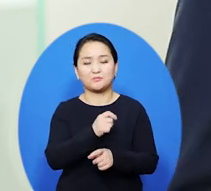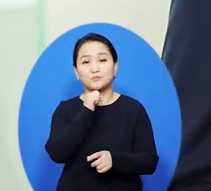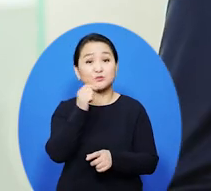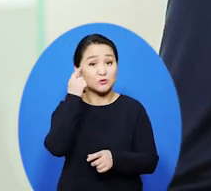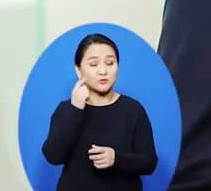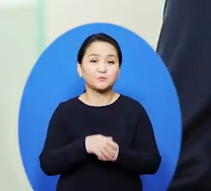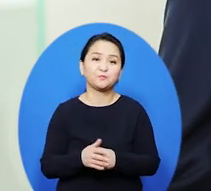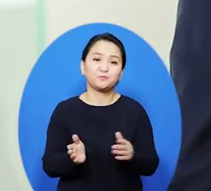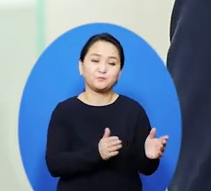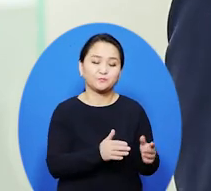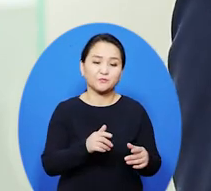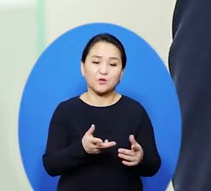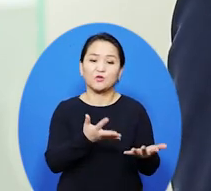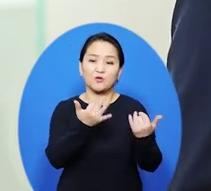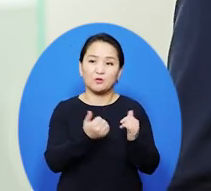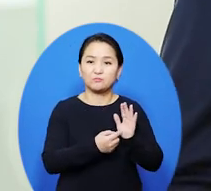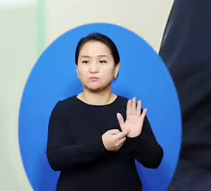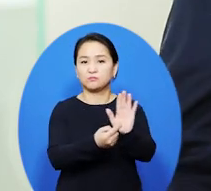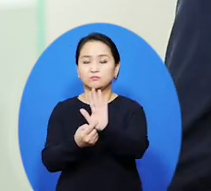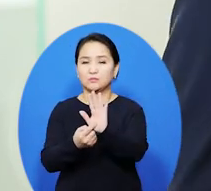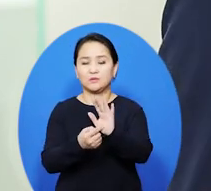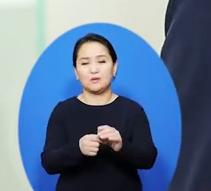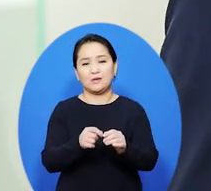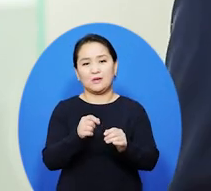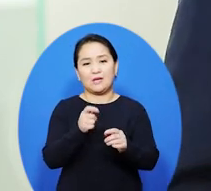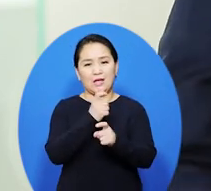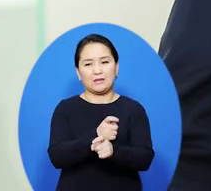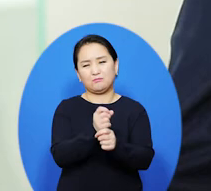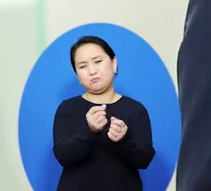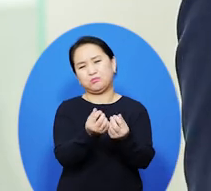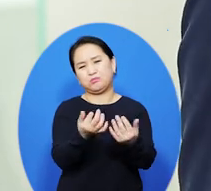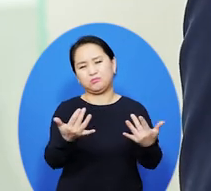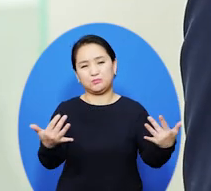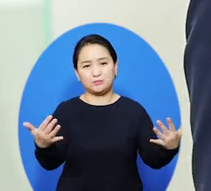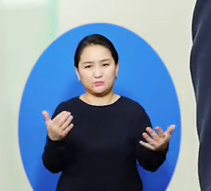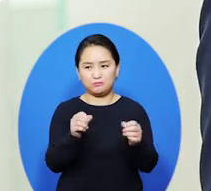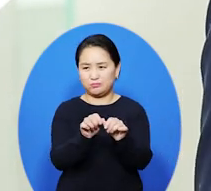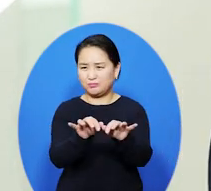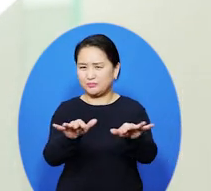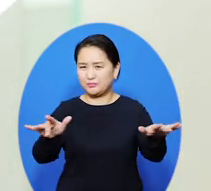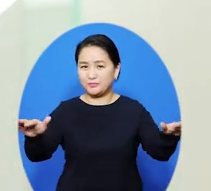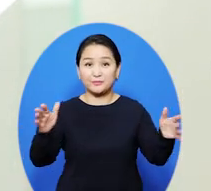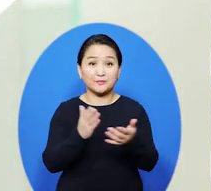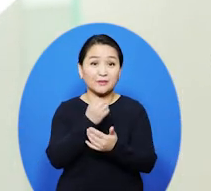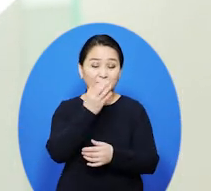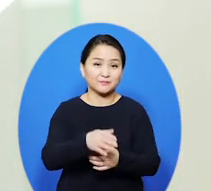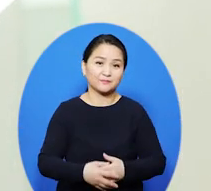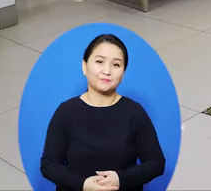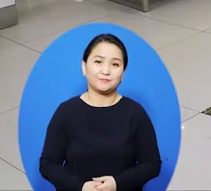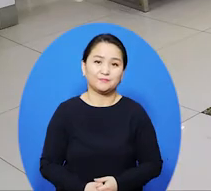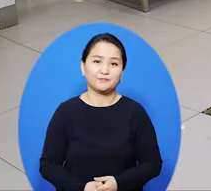Тэгэхээр энэ тоонууд ингэж яваад идэг учраас халамж хавтгаараад байна. Халамж хэдэрхий усгоод байна гэж ингэж харагдаад